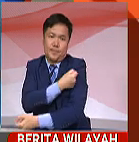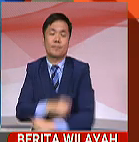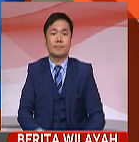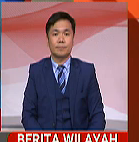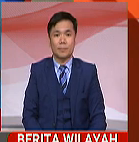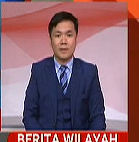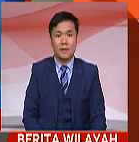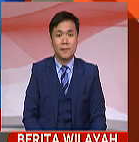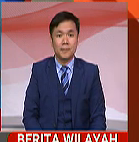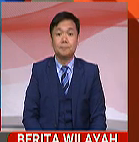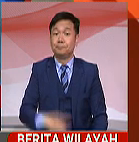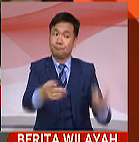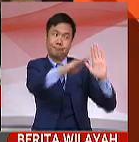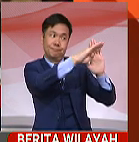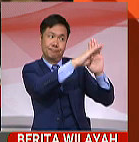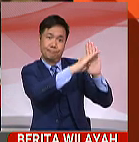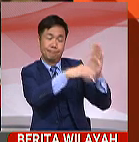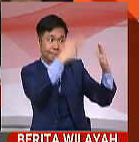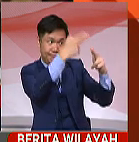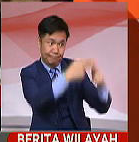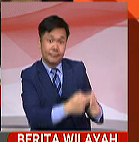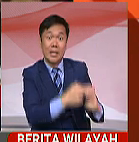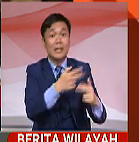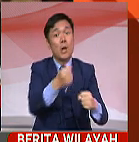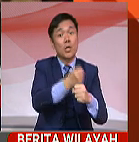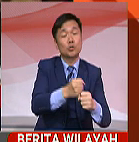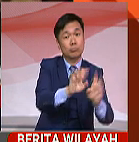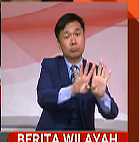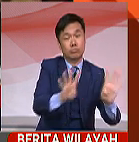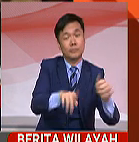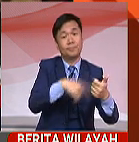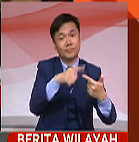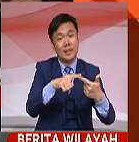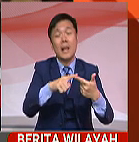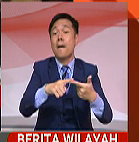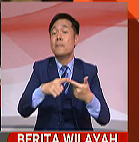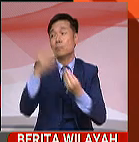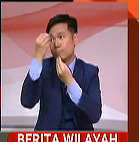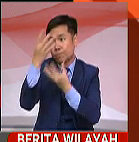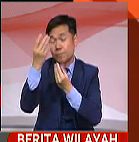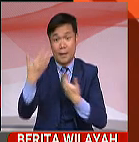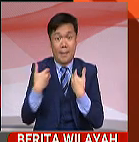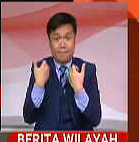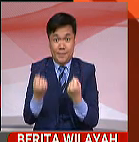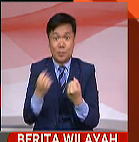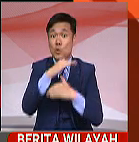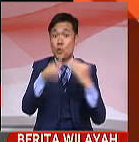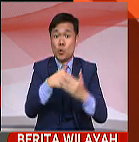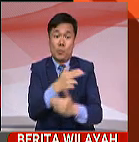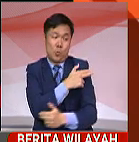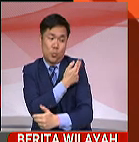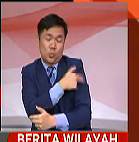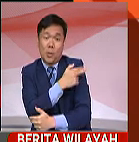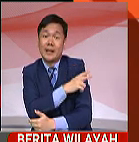Ini termasuk menerusi senarai semak lebih 4,000 petugas barisan hadapan serta maklumat kesihatan daripada semua fasiliti kesihatan kerajaan